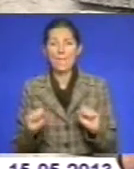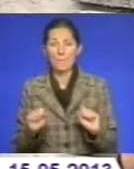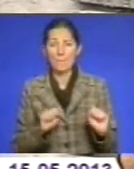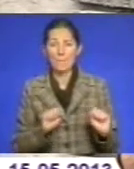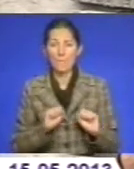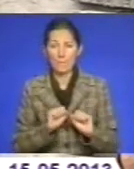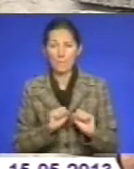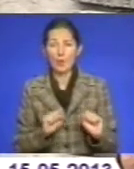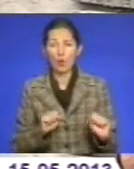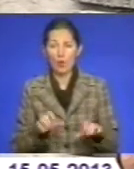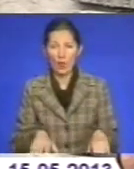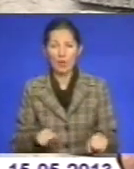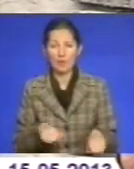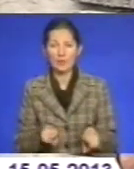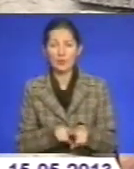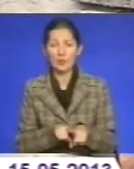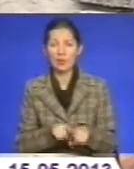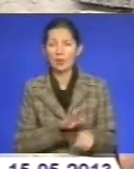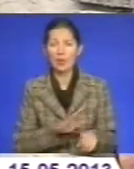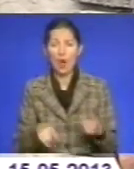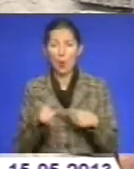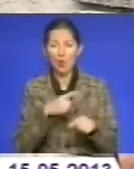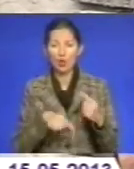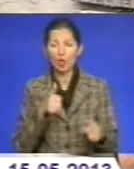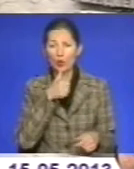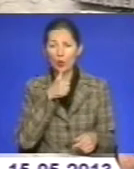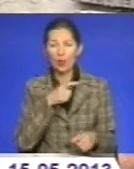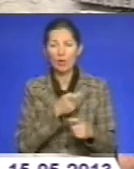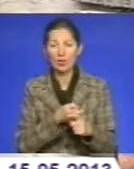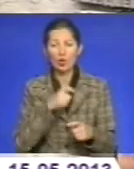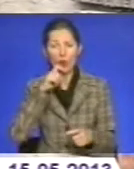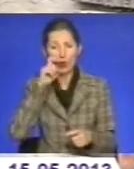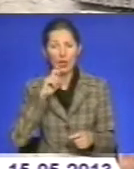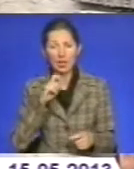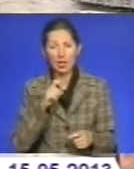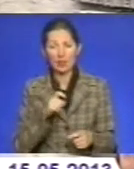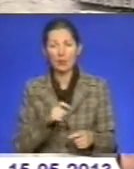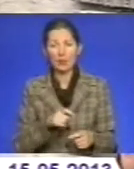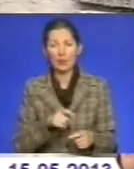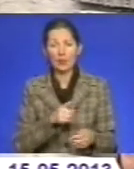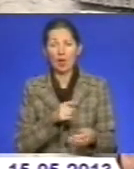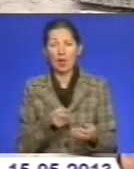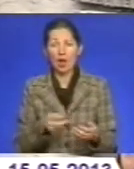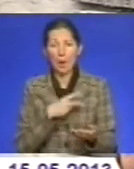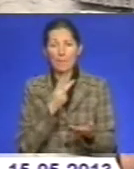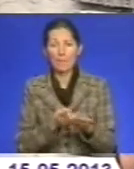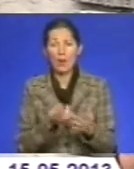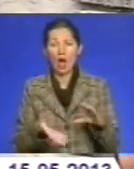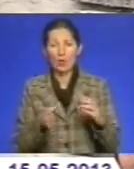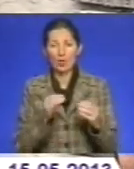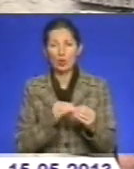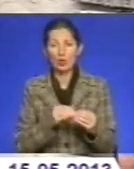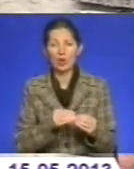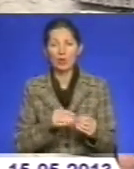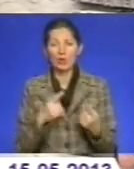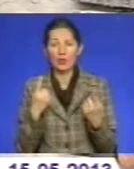є спроби героїзації фашизму в Україні. Лунають заклики до перегляду підсумків Великої Вітчизняної війни, які ставлять